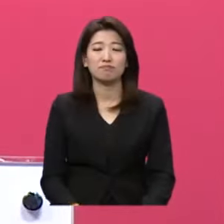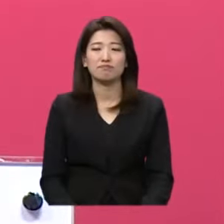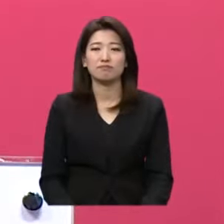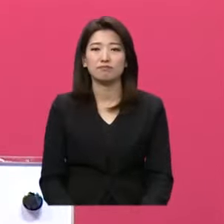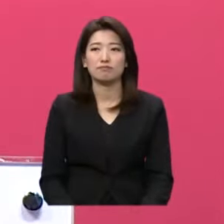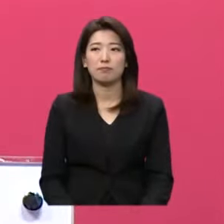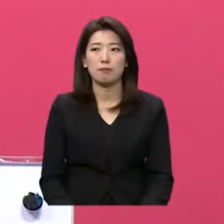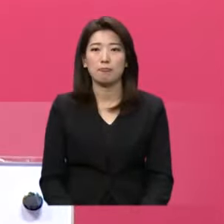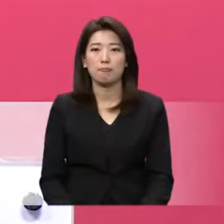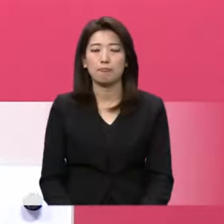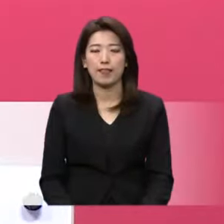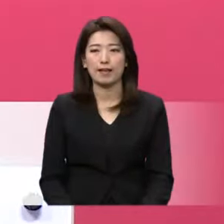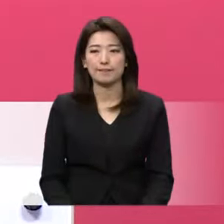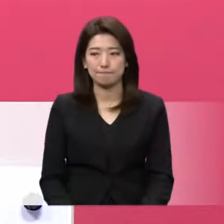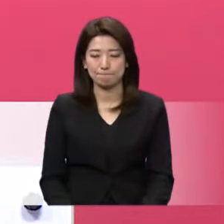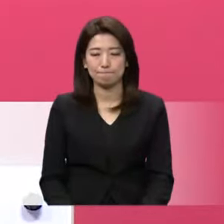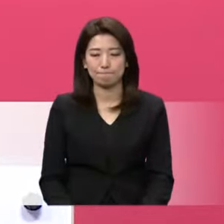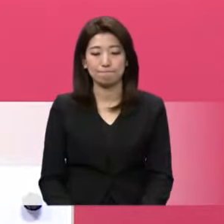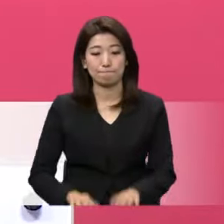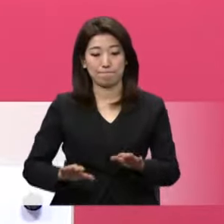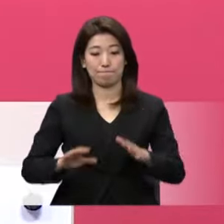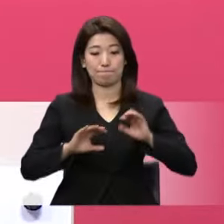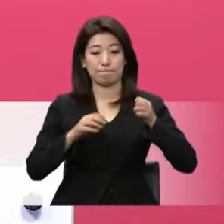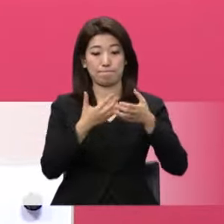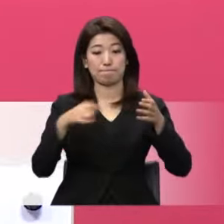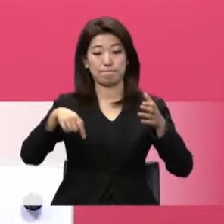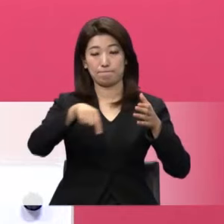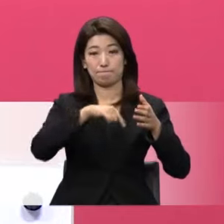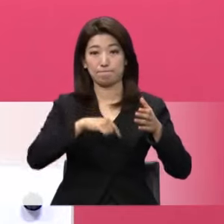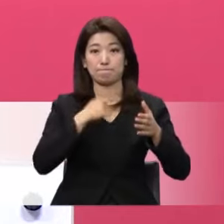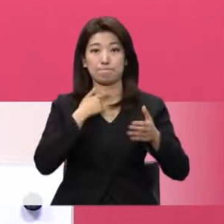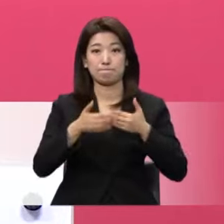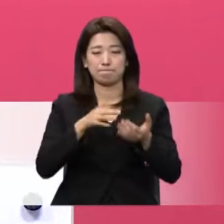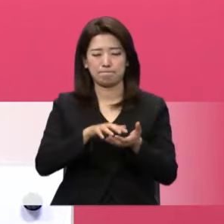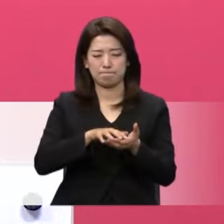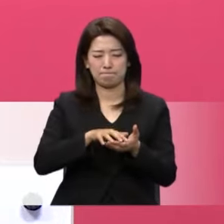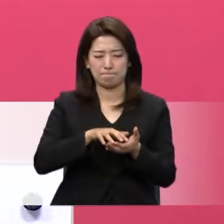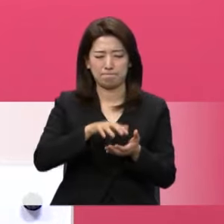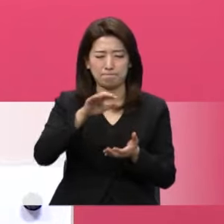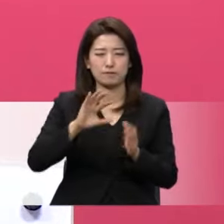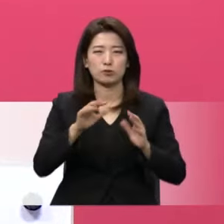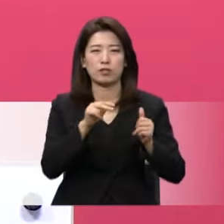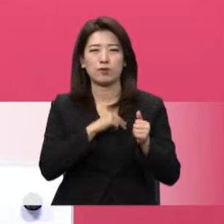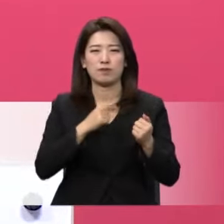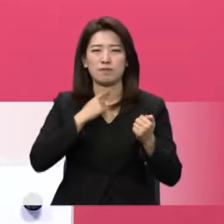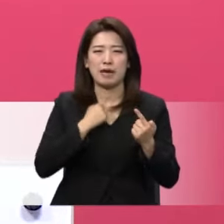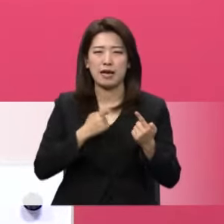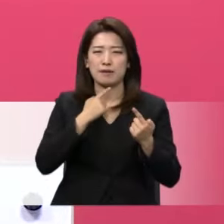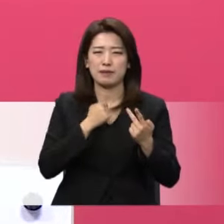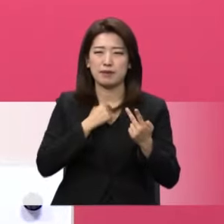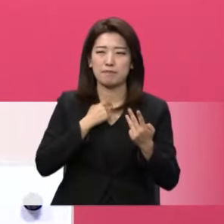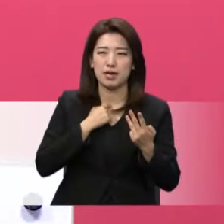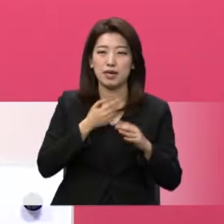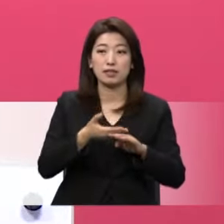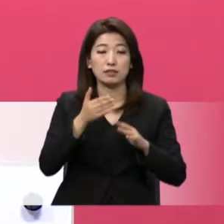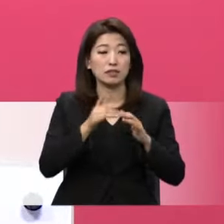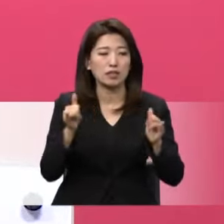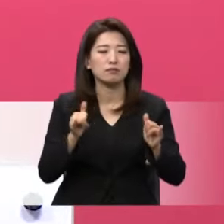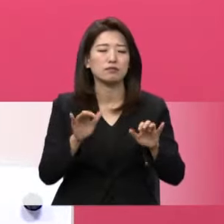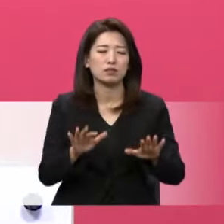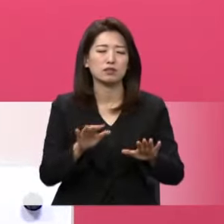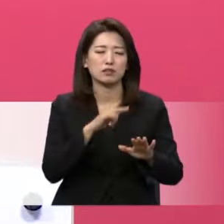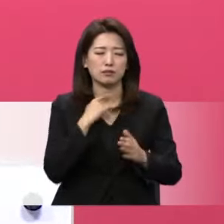그동안 우리 당을 위해서 님께서 뭐 많은 헌신을 해 오셨지만 그도